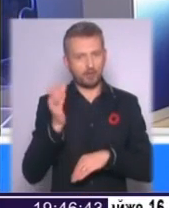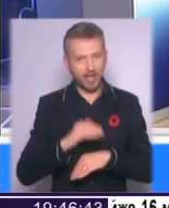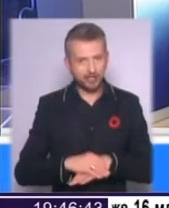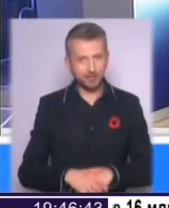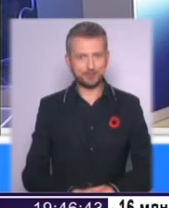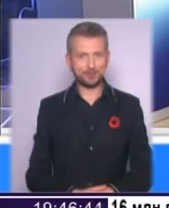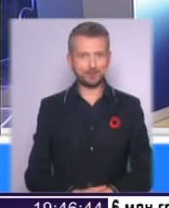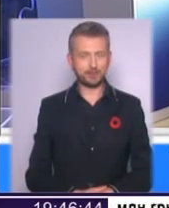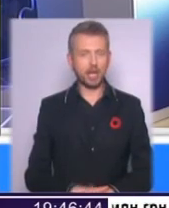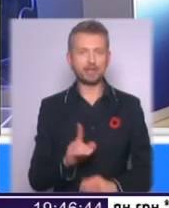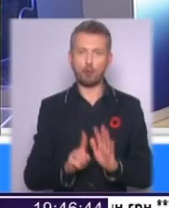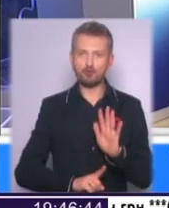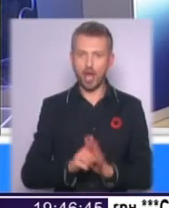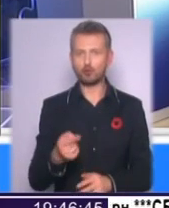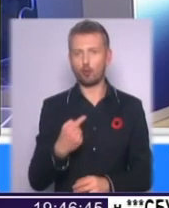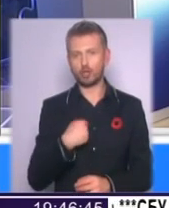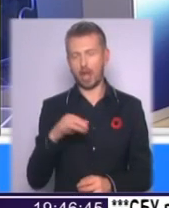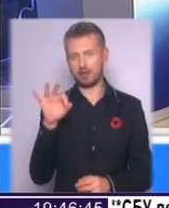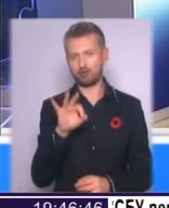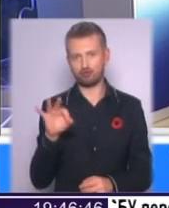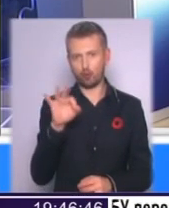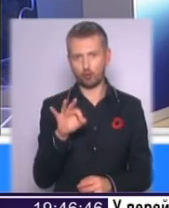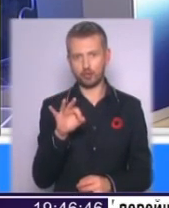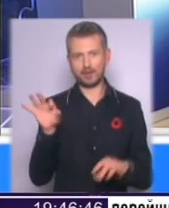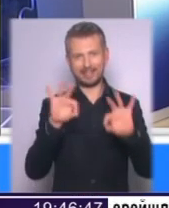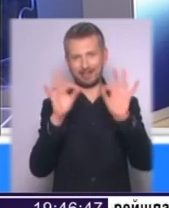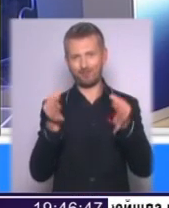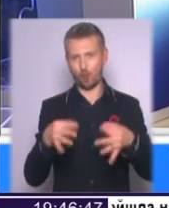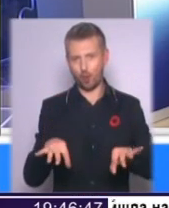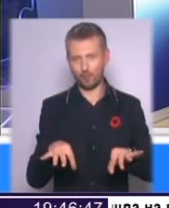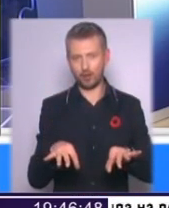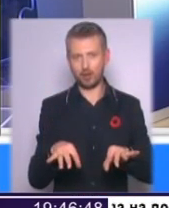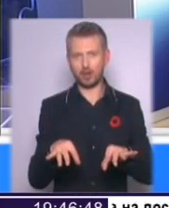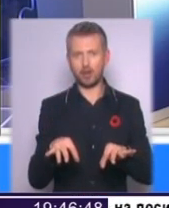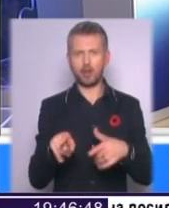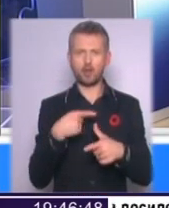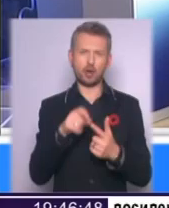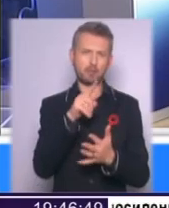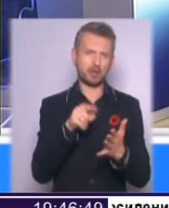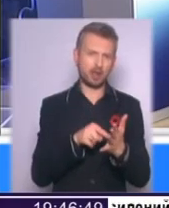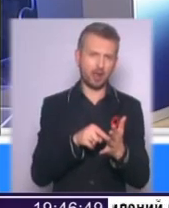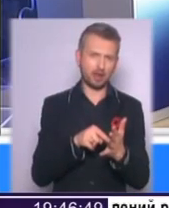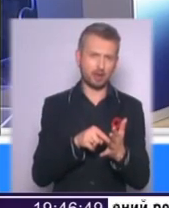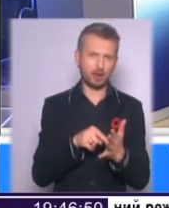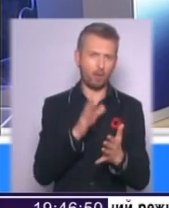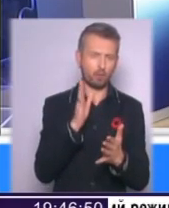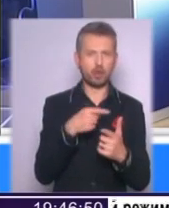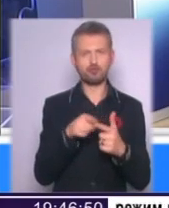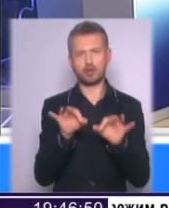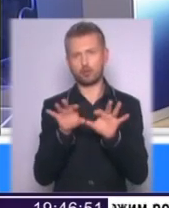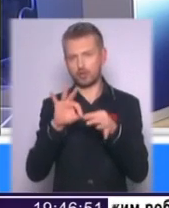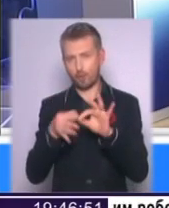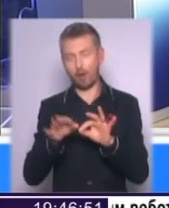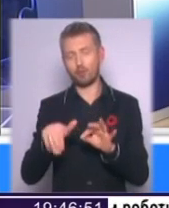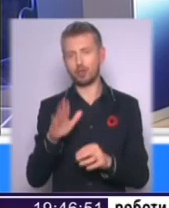вечір. Спочатку я насчет символу. То ли питання буде, то ли розшифровка, а потім буде ще й